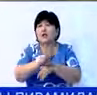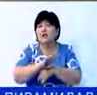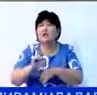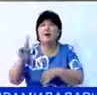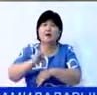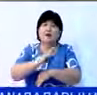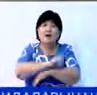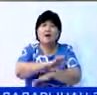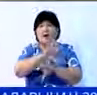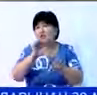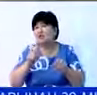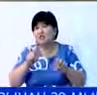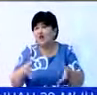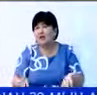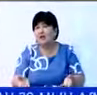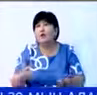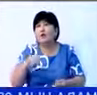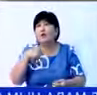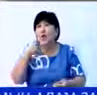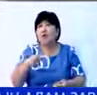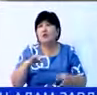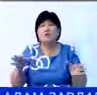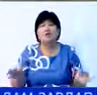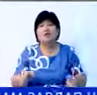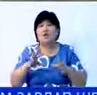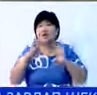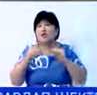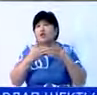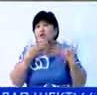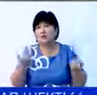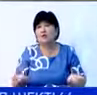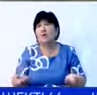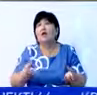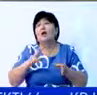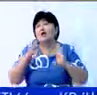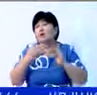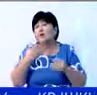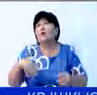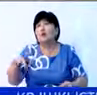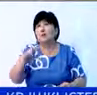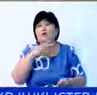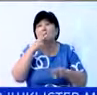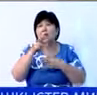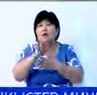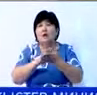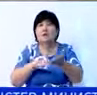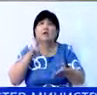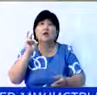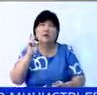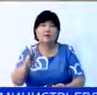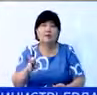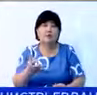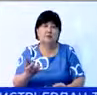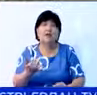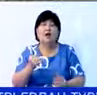шаян. Бұның бәрін айта бергенде ешқандай нәтиже болмады. Нәтиже болмағасын бәріміз арыз жазып бардық. Басы жаман